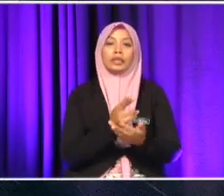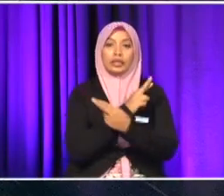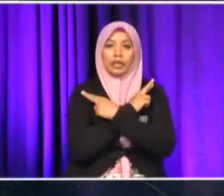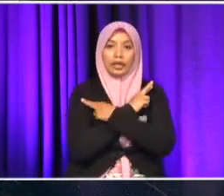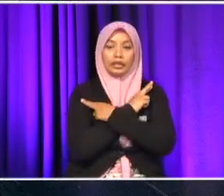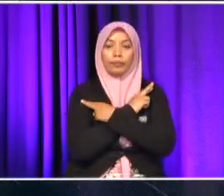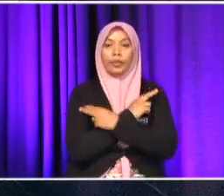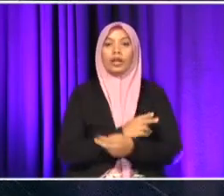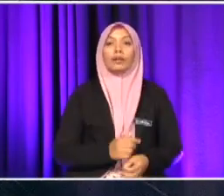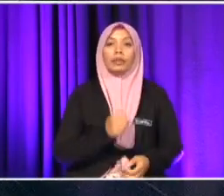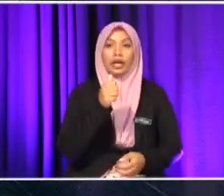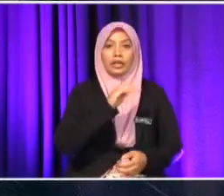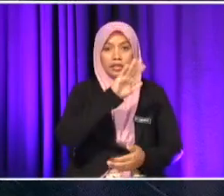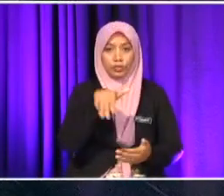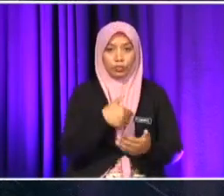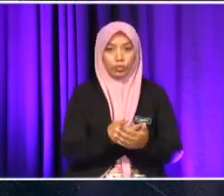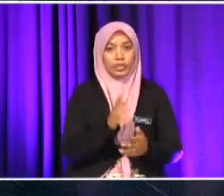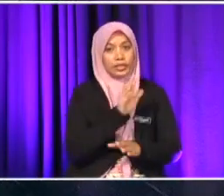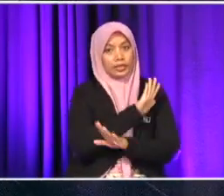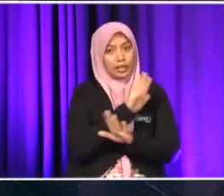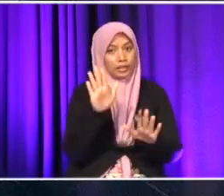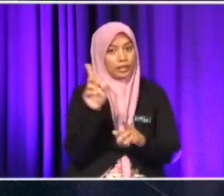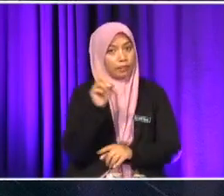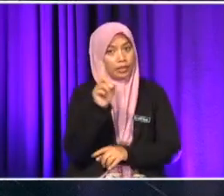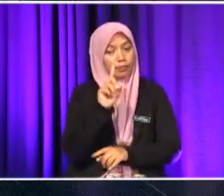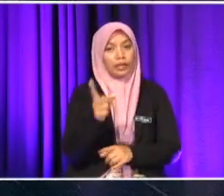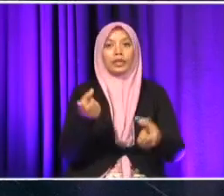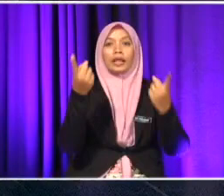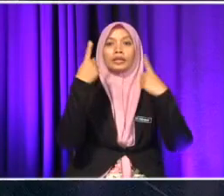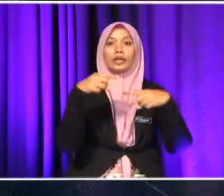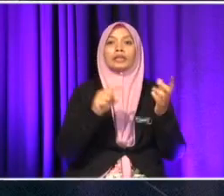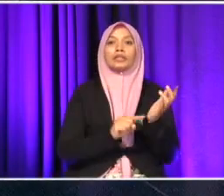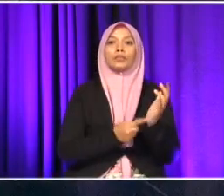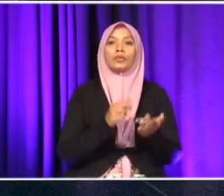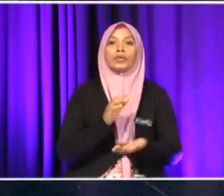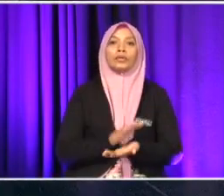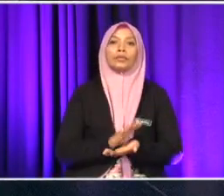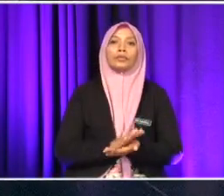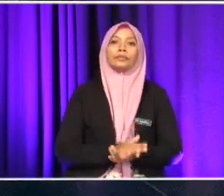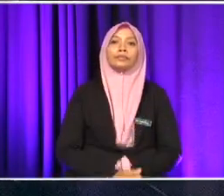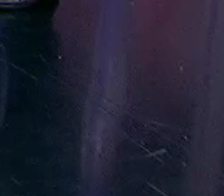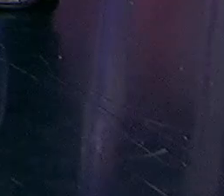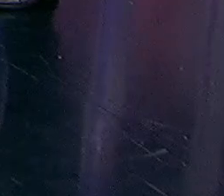pada anda semua jangan kemudian Siapa di sini kita akan kembali lagi dalam Menengah Atas